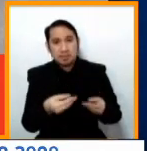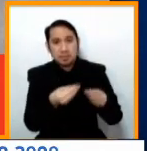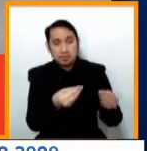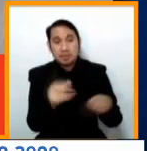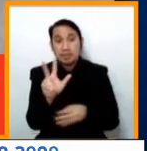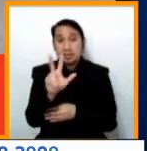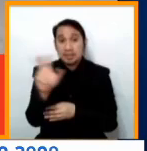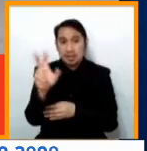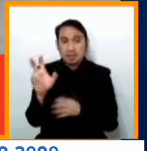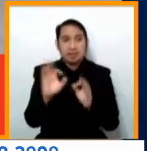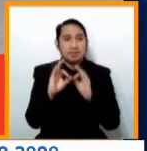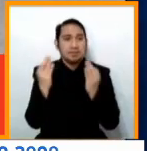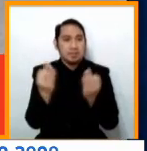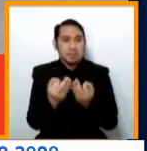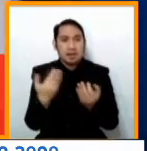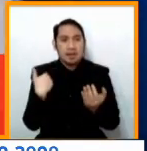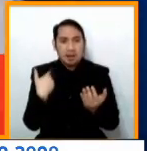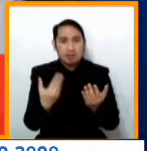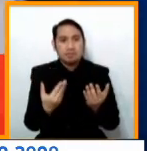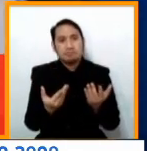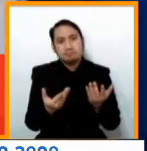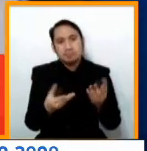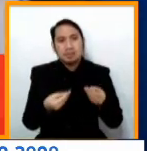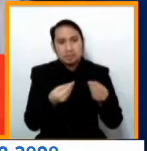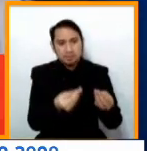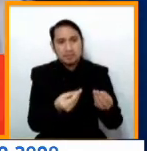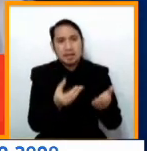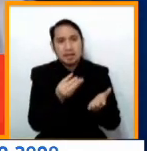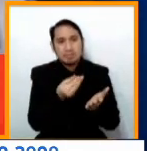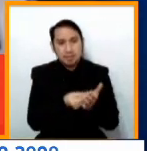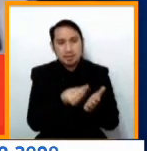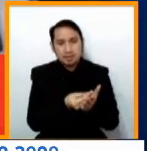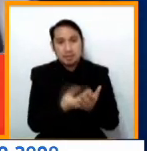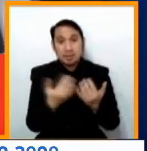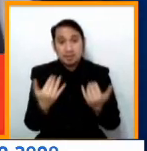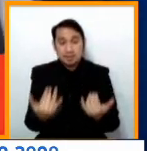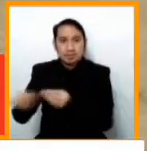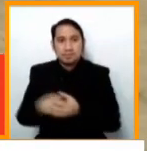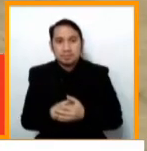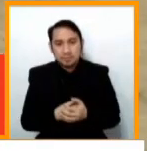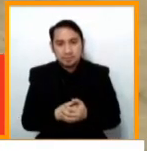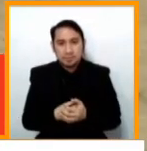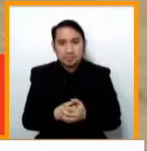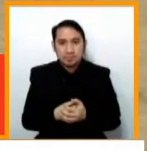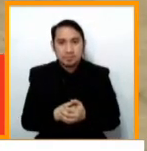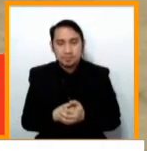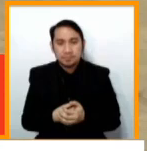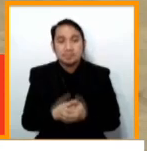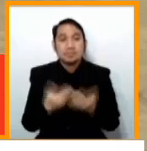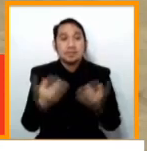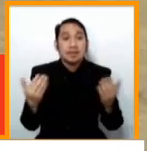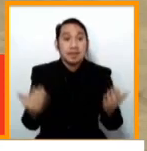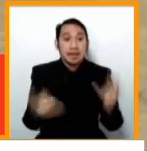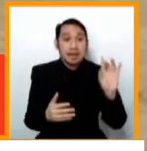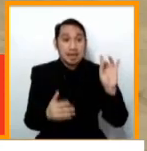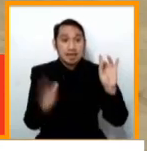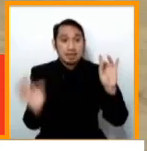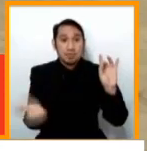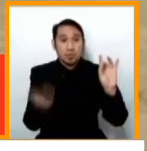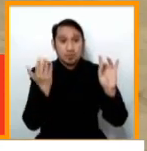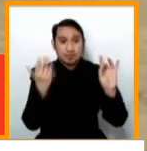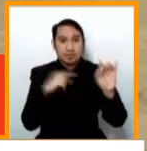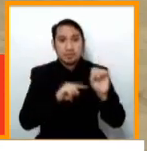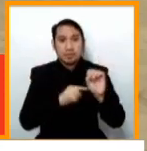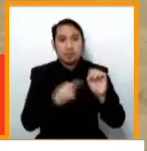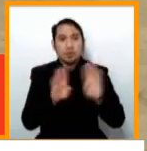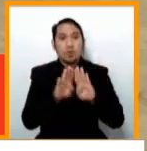nakatanggap ng cash assistance. Ngayong araw, 15 ang payout venues dito sa lungsod. Marisa, alas 8 ng umaga magsisimula yung cash aid